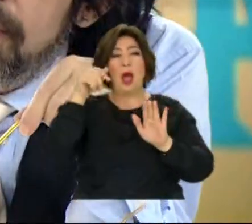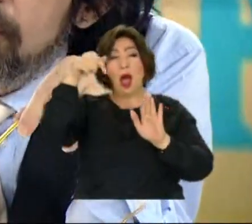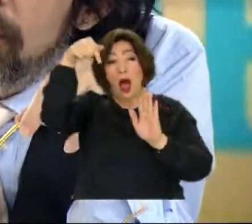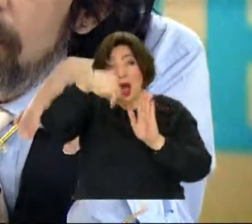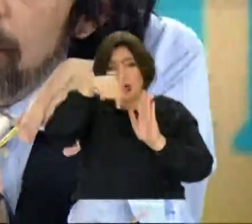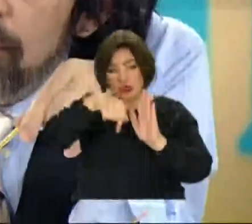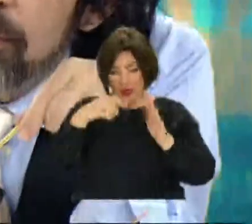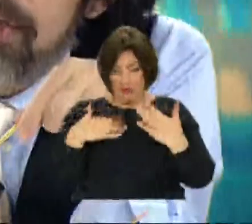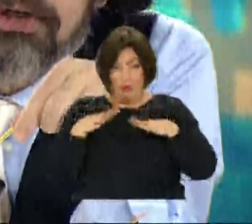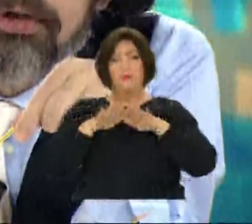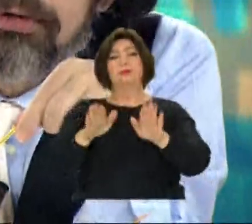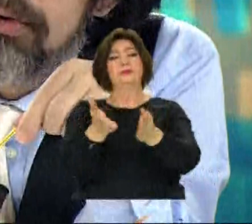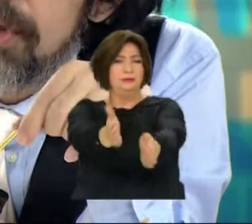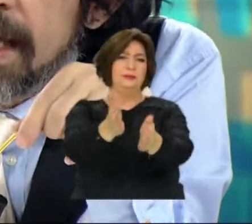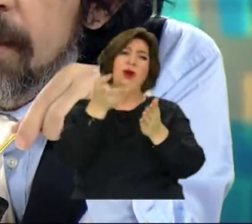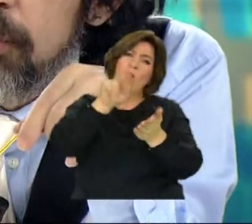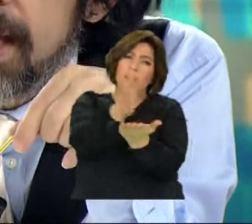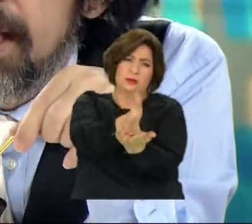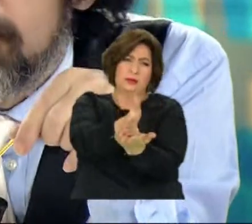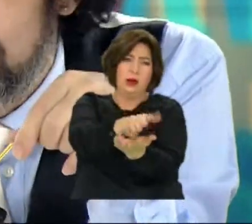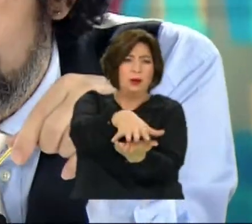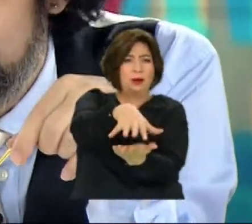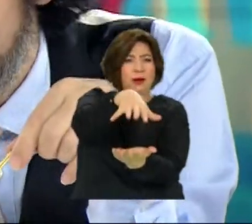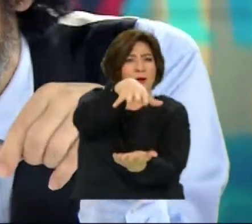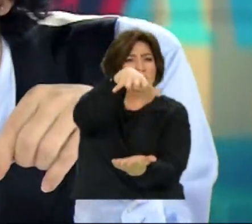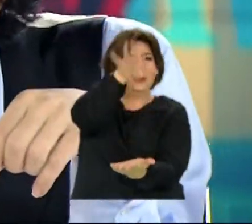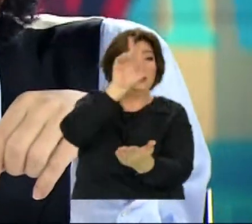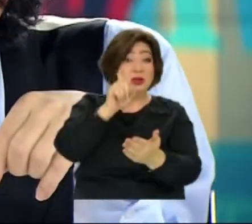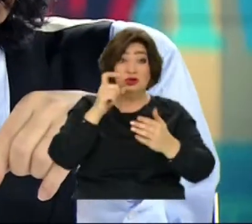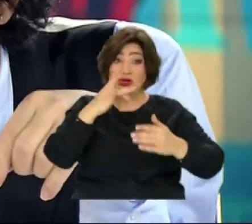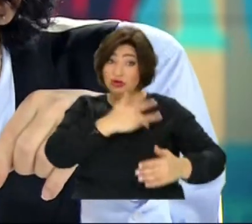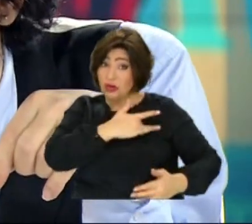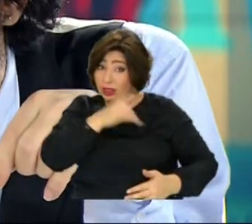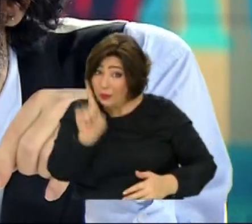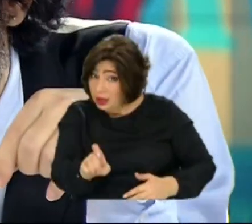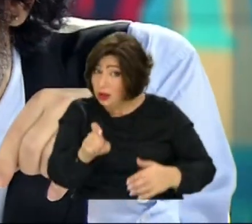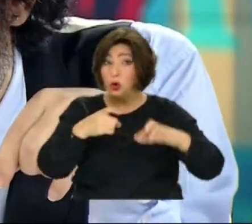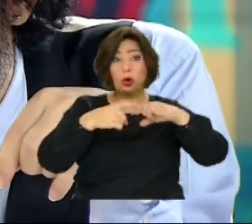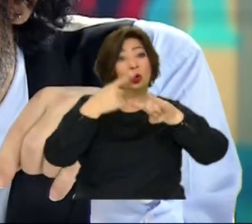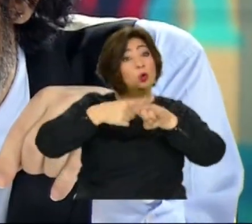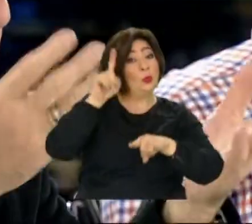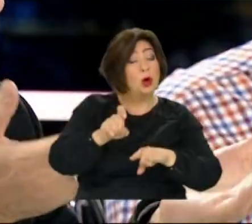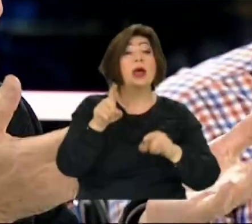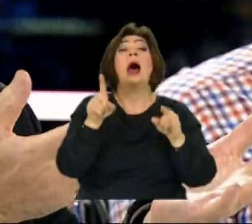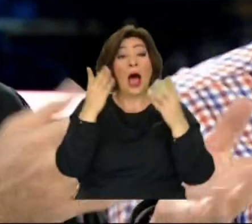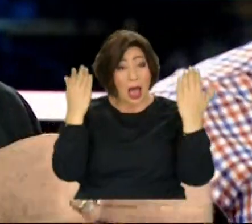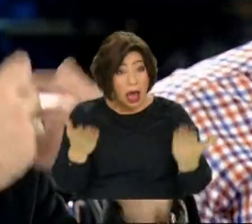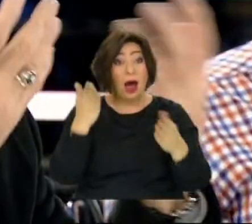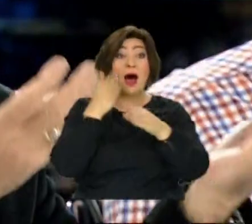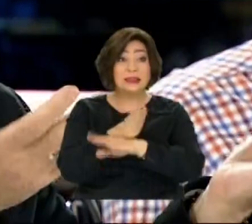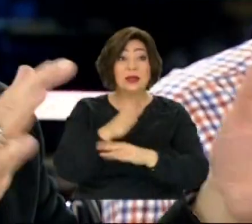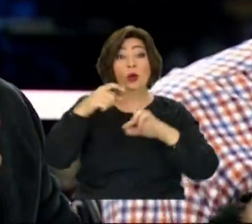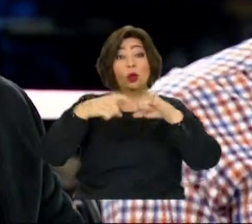aşağıdan yukarı doğru ruh, evet, çekiliyor diyor. Yani evet, çekil. Ruh mu can mı? İşte ruh da can da. Esas olan o